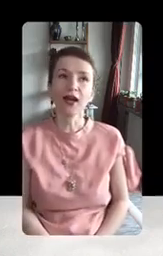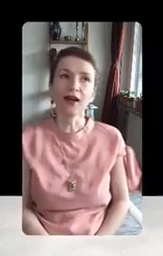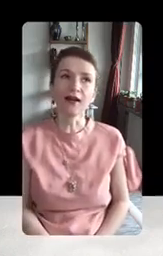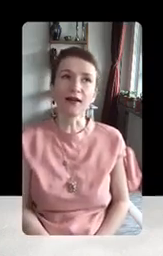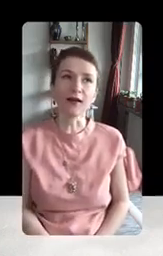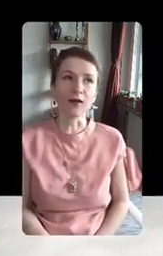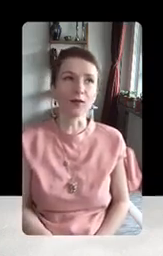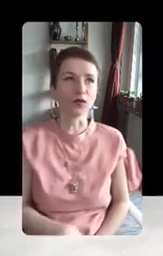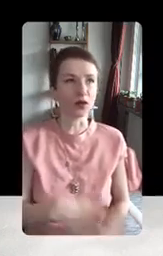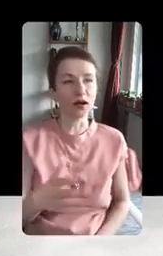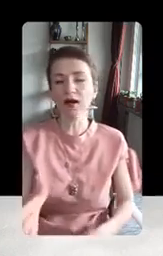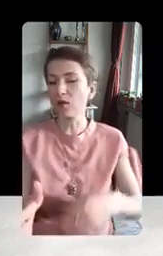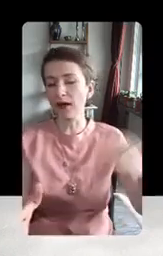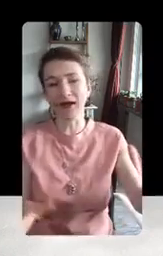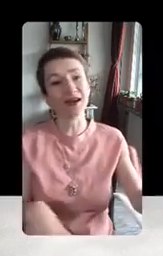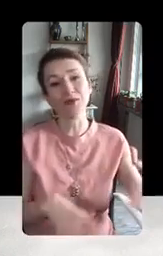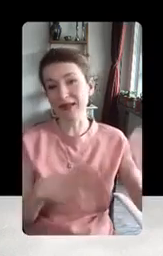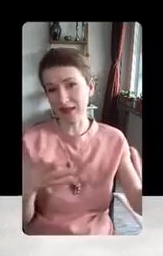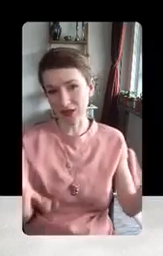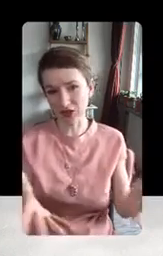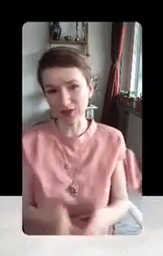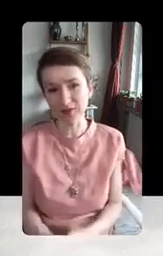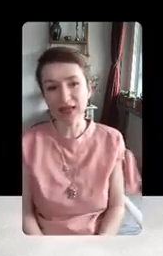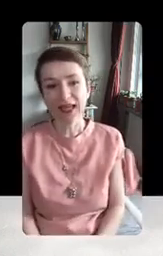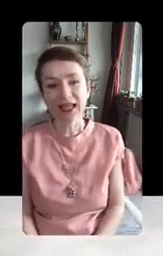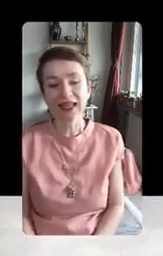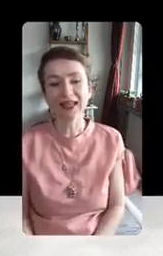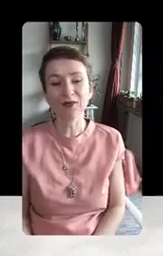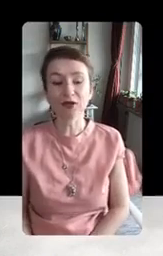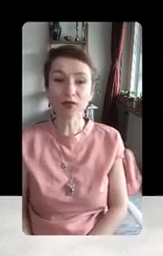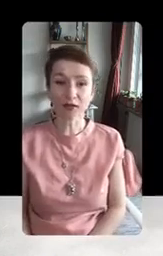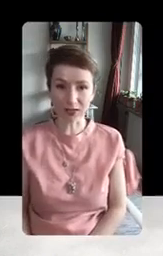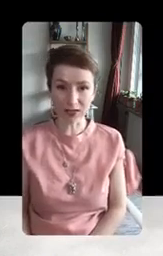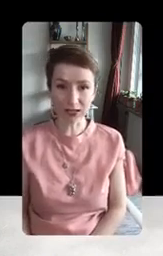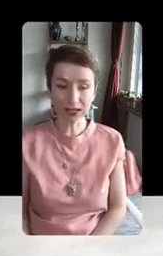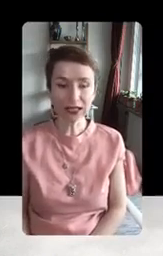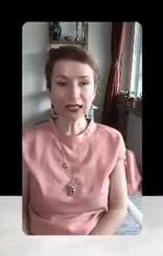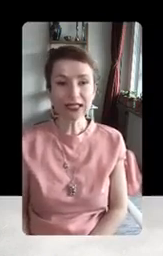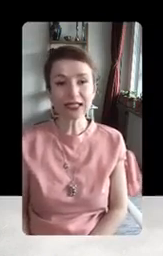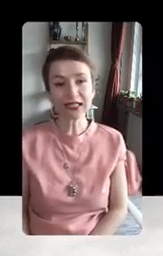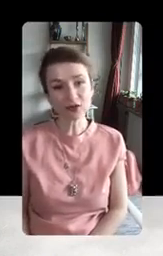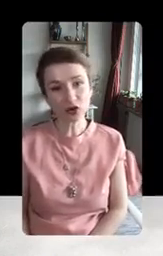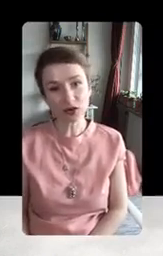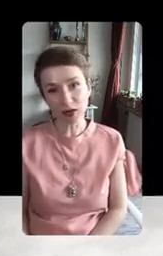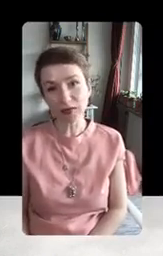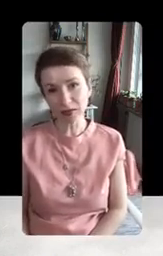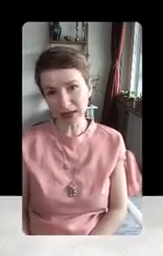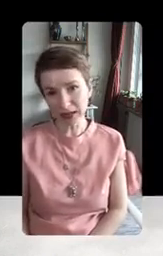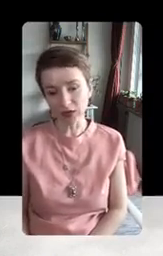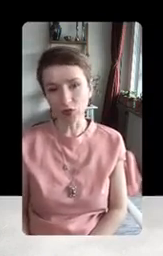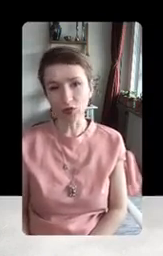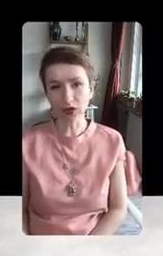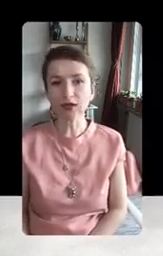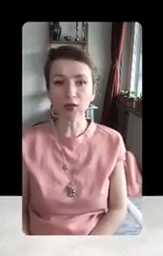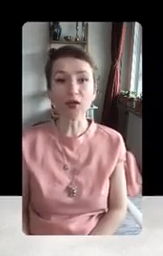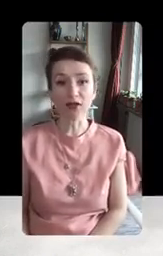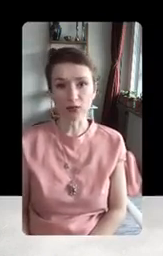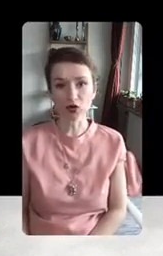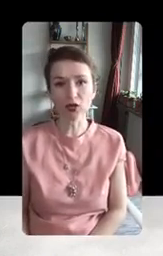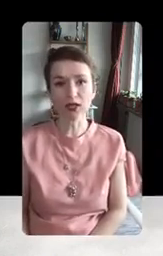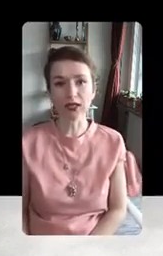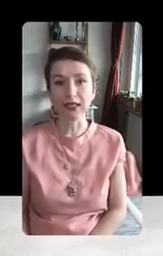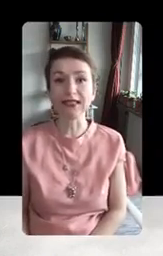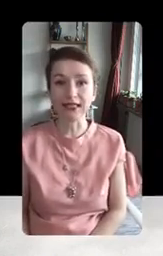больше луга, поля, пейзажи. И потом она выросла. Из-за того, что семья была бедная, у них не